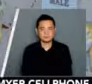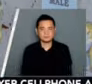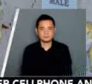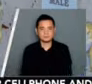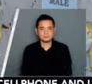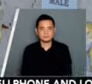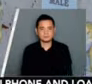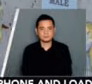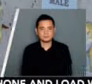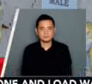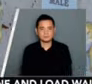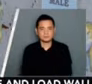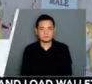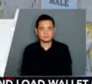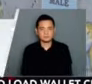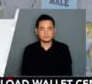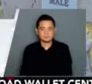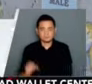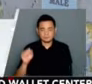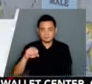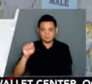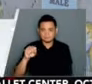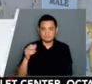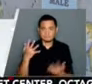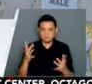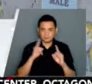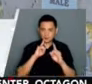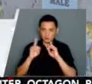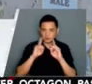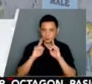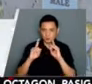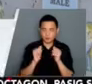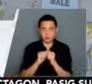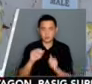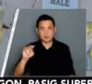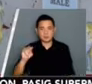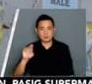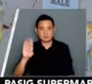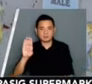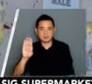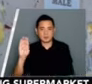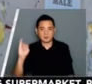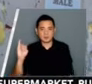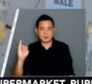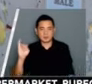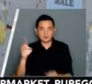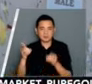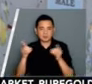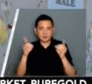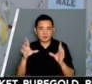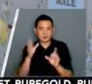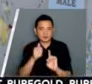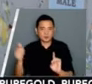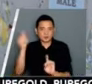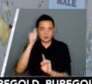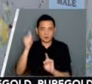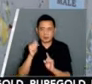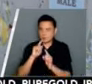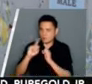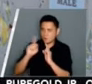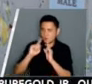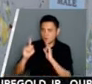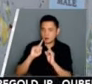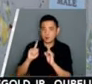Connie, ayon sa ating pakikipag-usap nga dito kaya NBI Director Jimmy Santiago ay imbis na dalhin sa Department of Justice itong sina